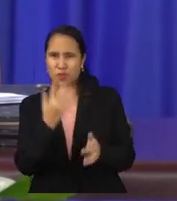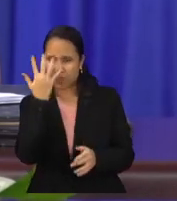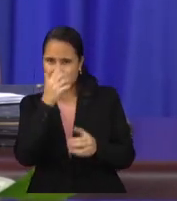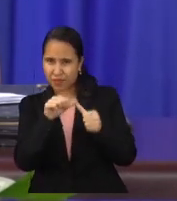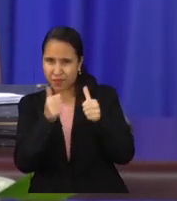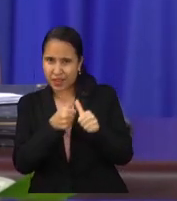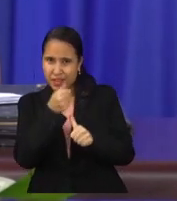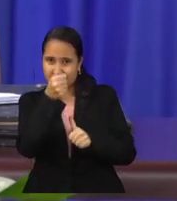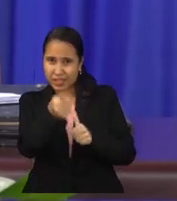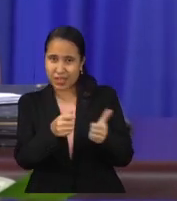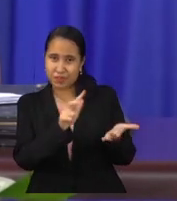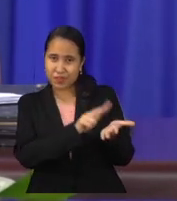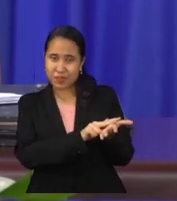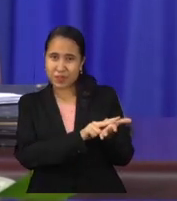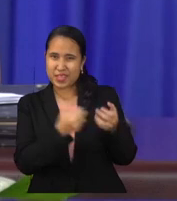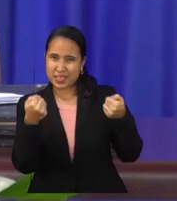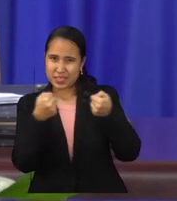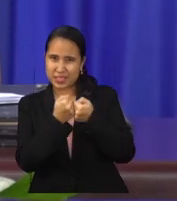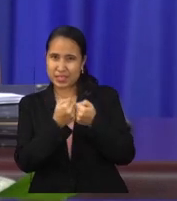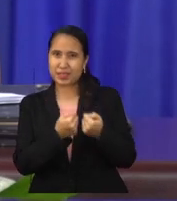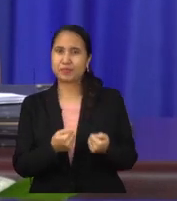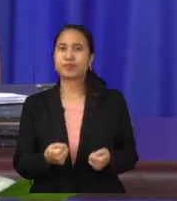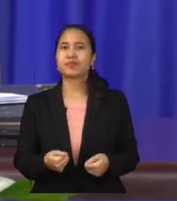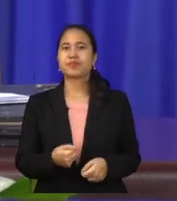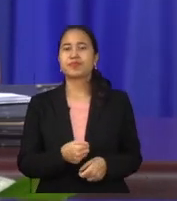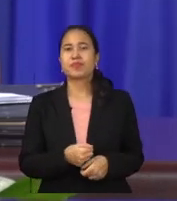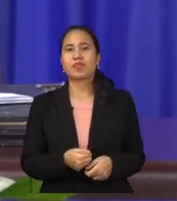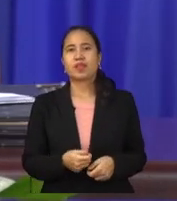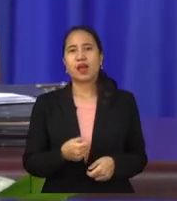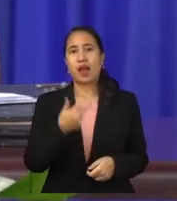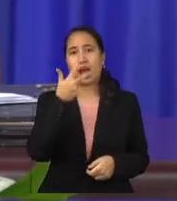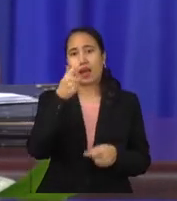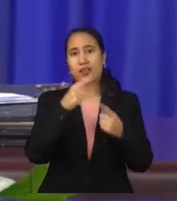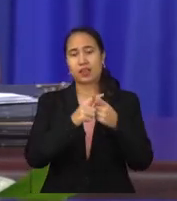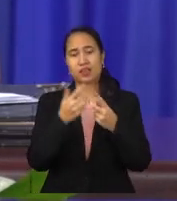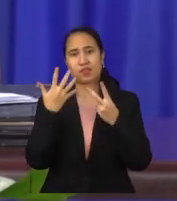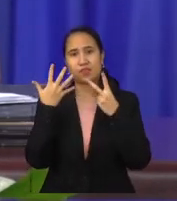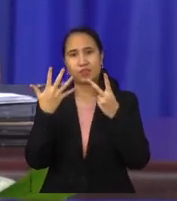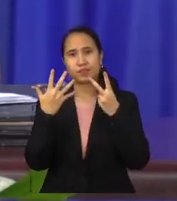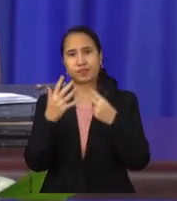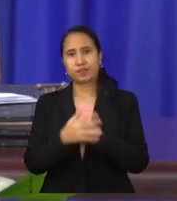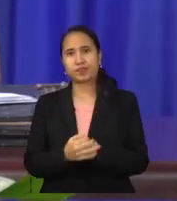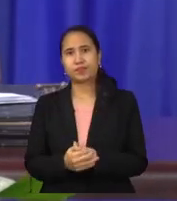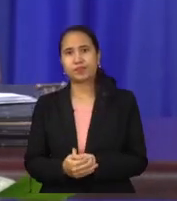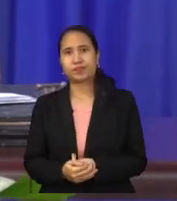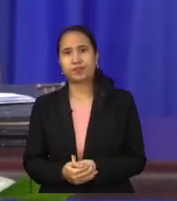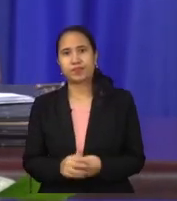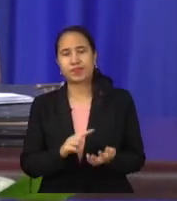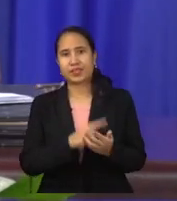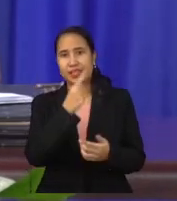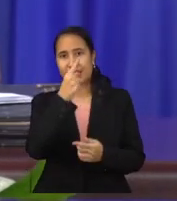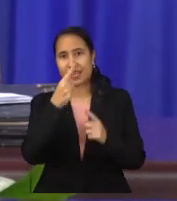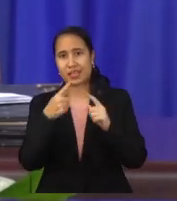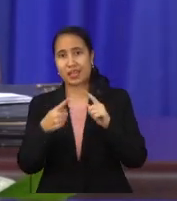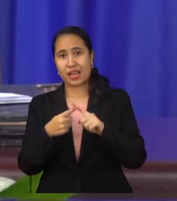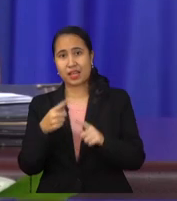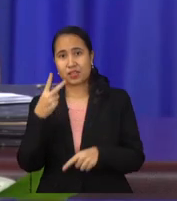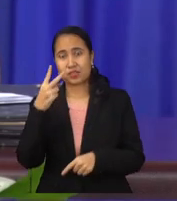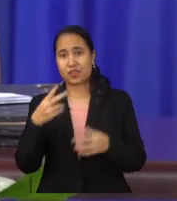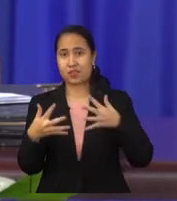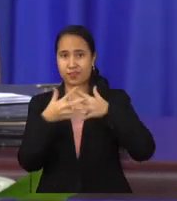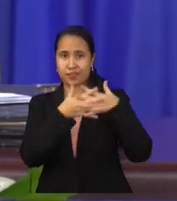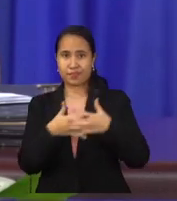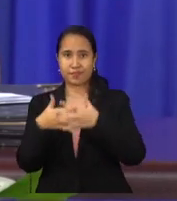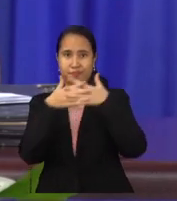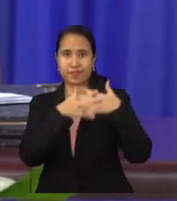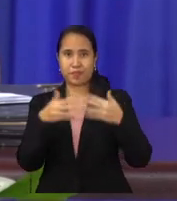strijd handelen met de artikelen 8 en 25 junto artikel 1 leden 1 en 2 van het Amerikaanse Verdrag van de